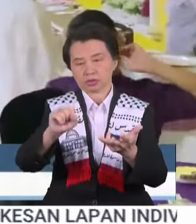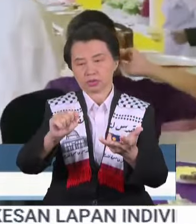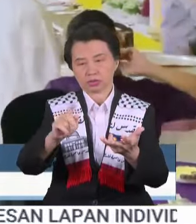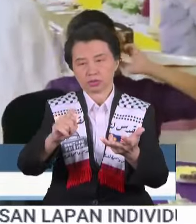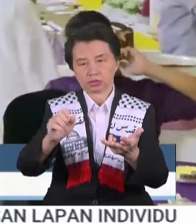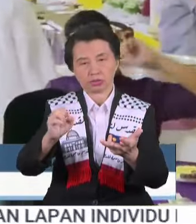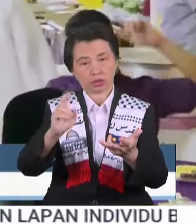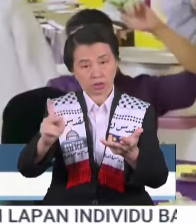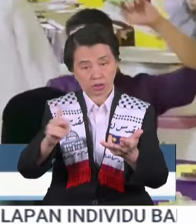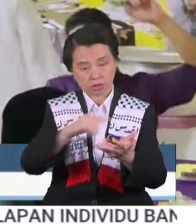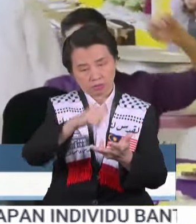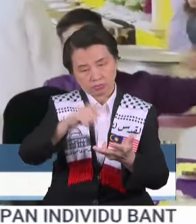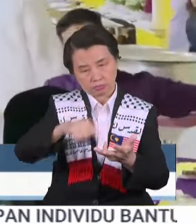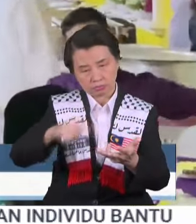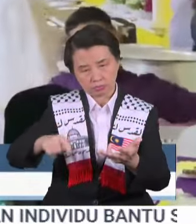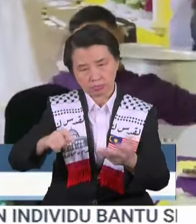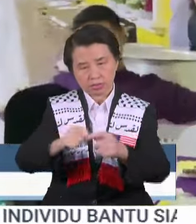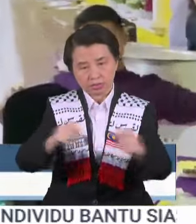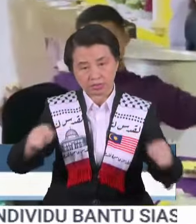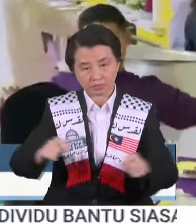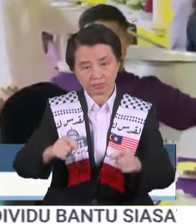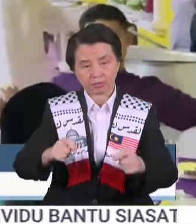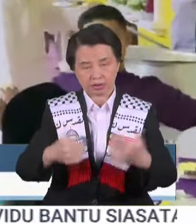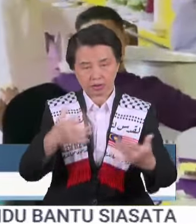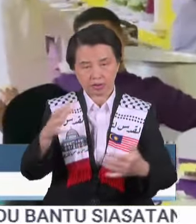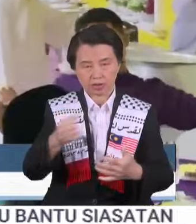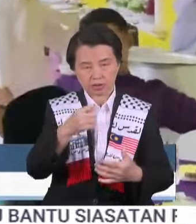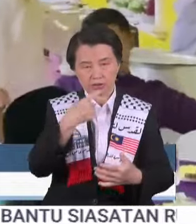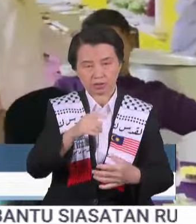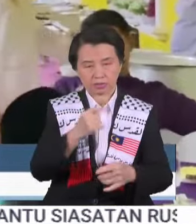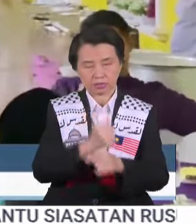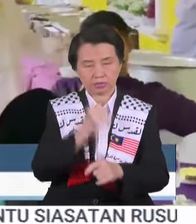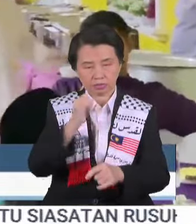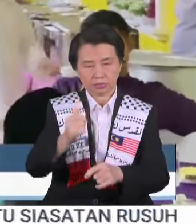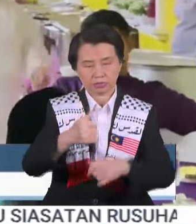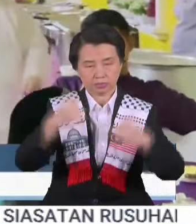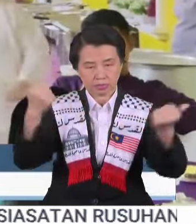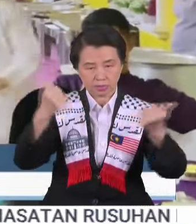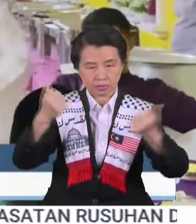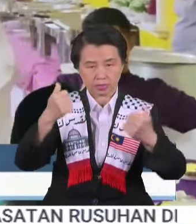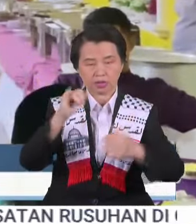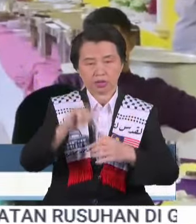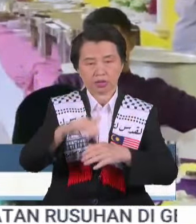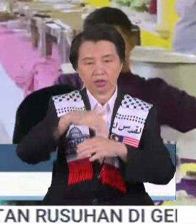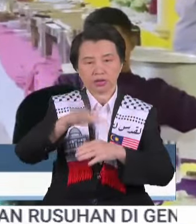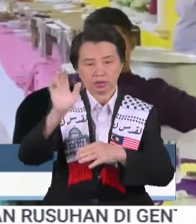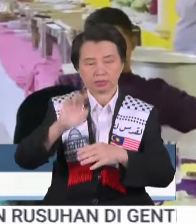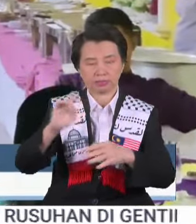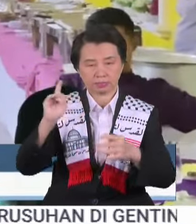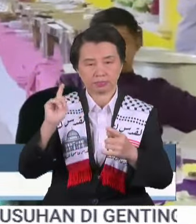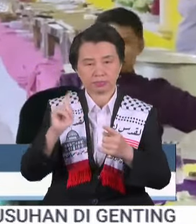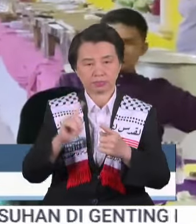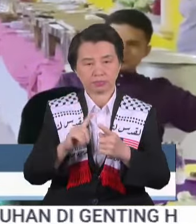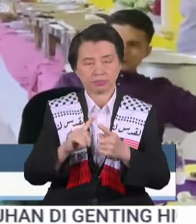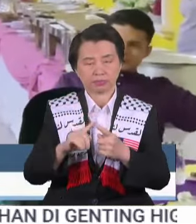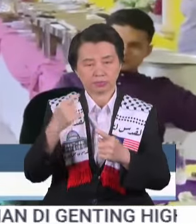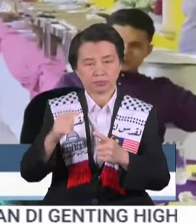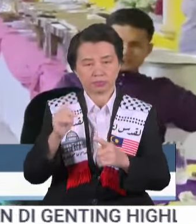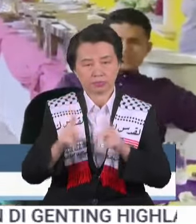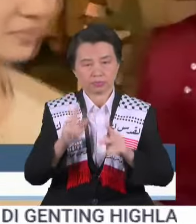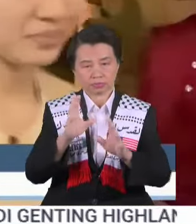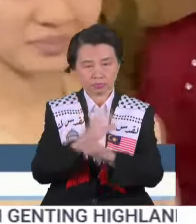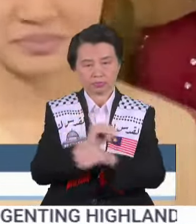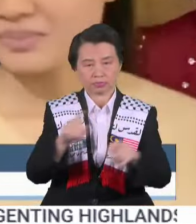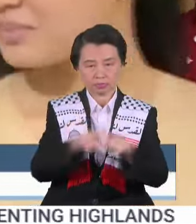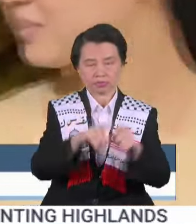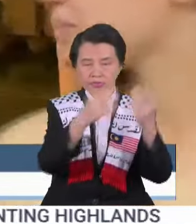kita akan menyambut raya hari pertama sampai hari ketujuh selalunya lah. Dia yang unik ya. Dengan Sarawak, macam